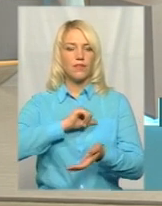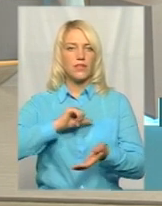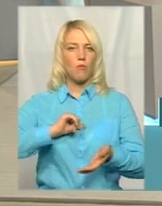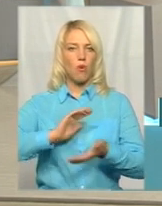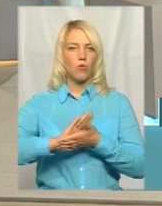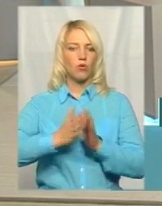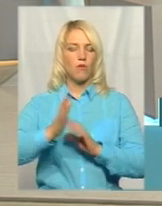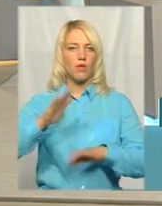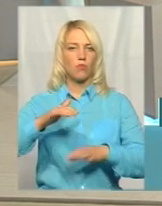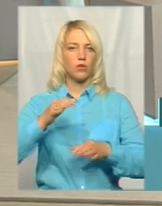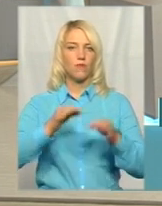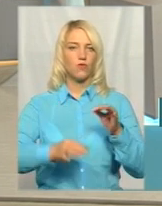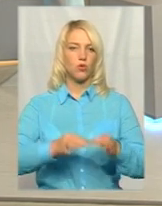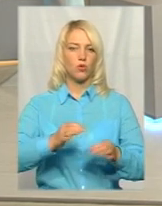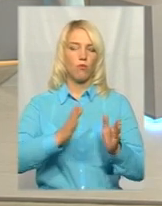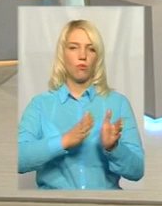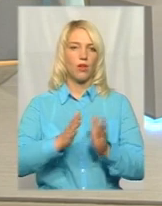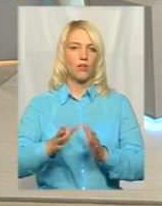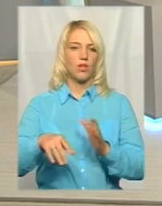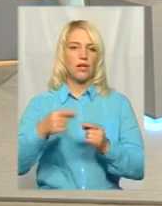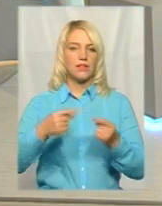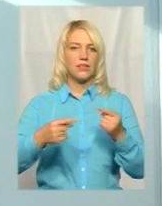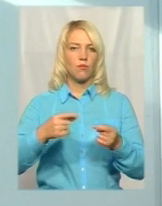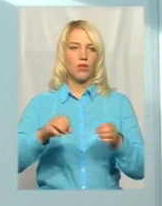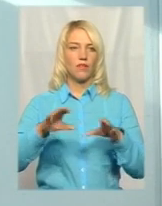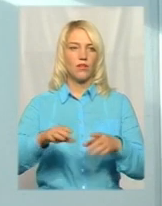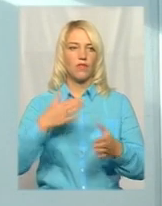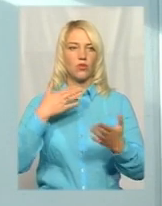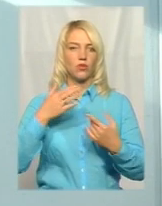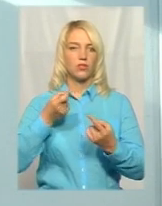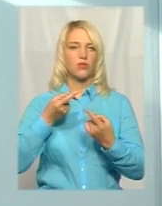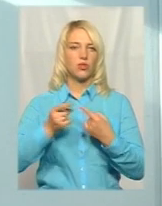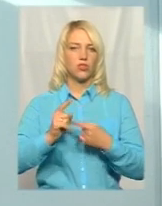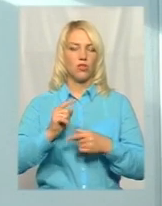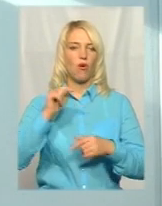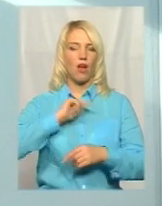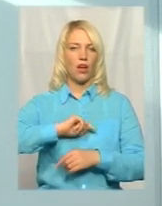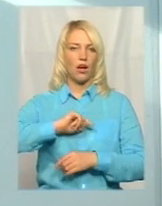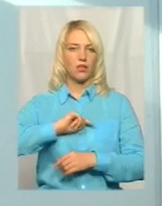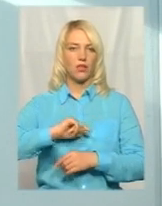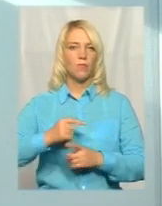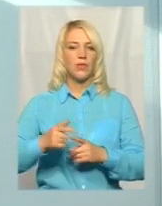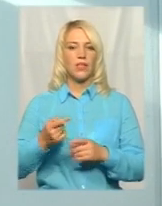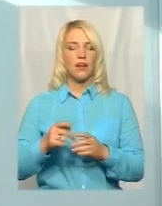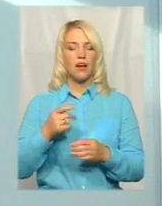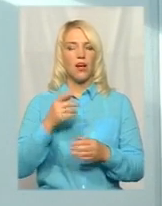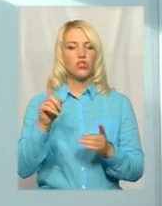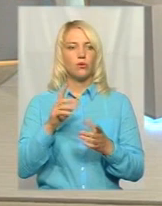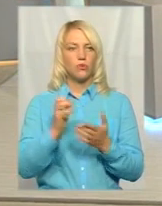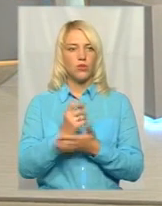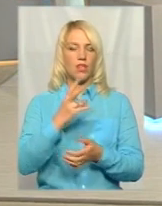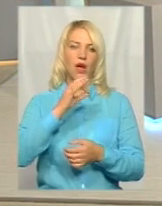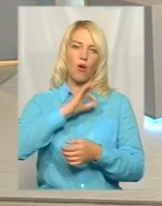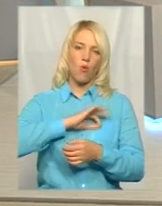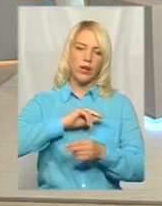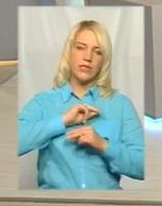потім в судовому порядку ці всі спори вирішуються. Тобто відносини зовсім іншого характеру. Але вони на користь, виходить, працівника,